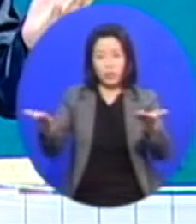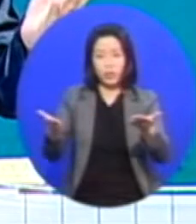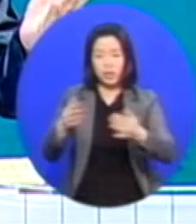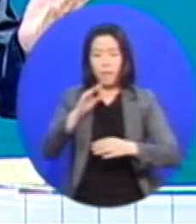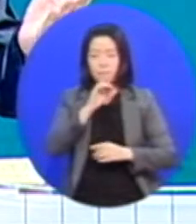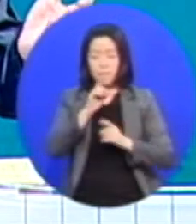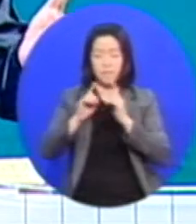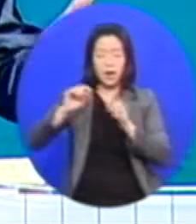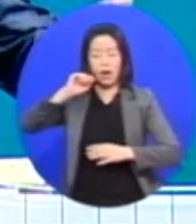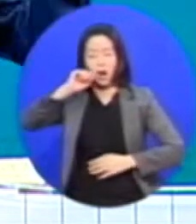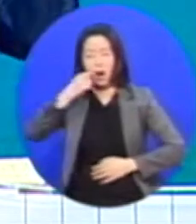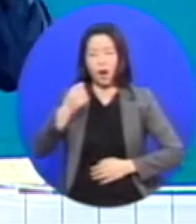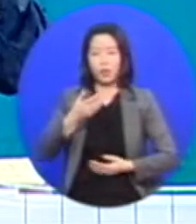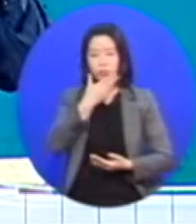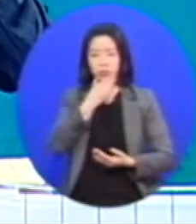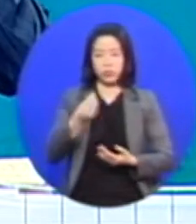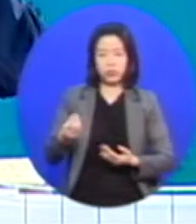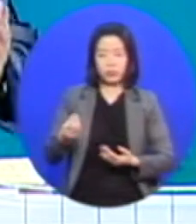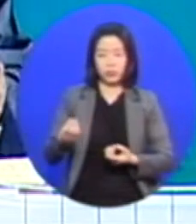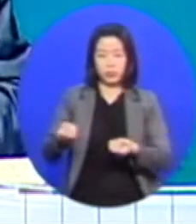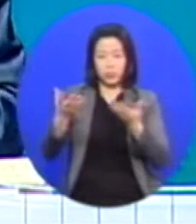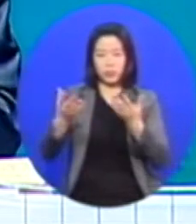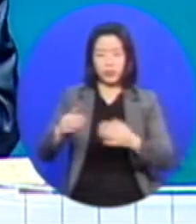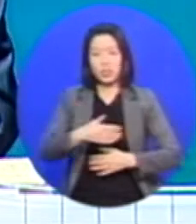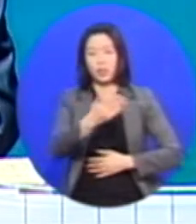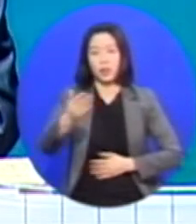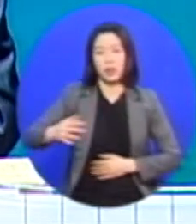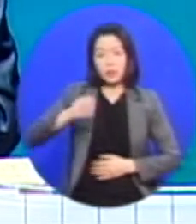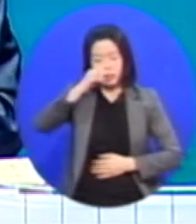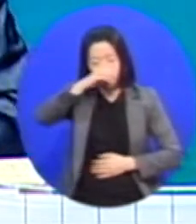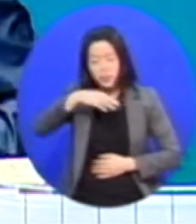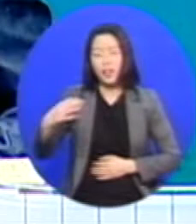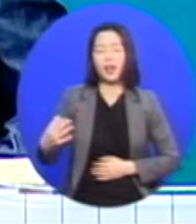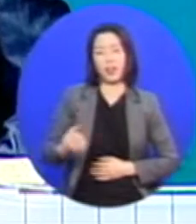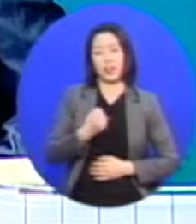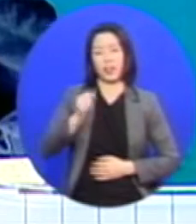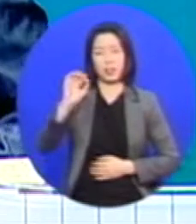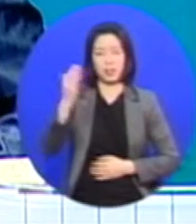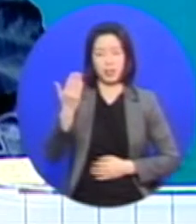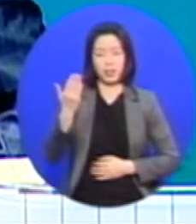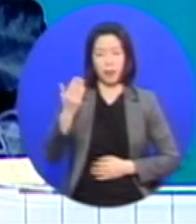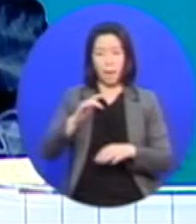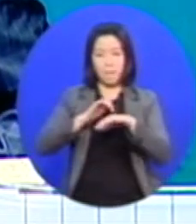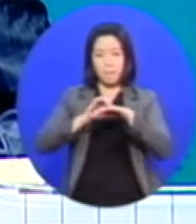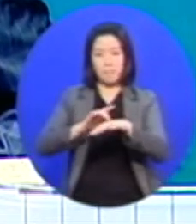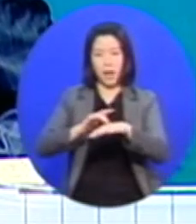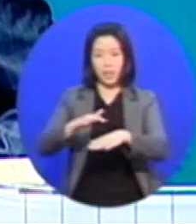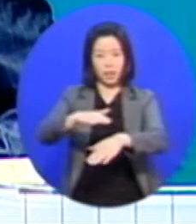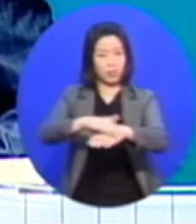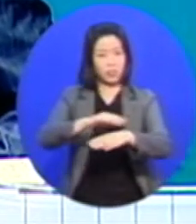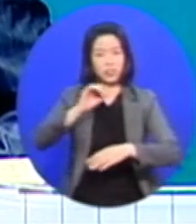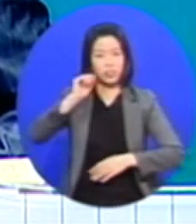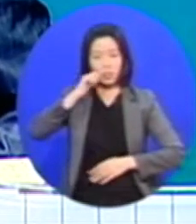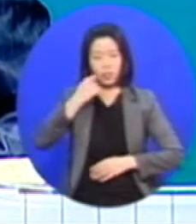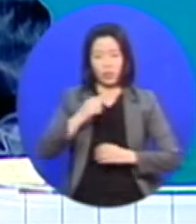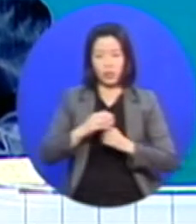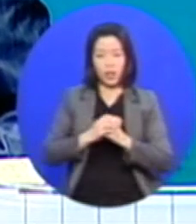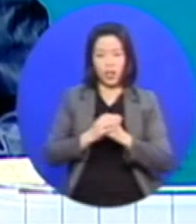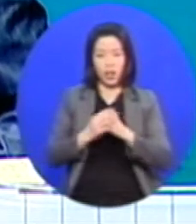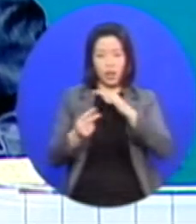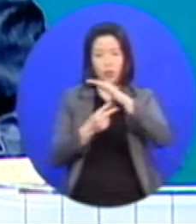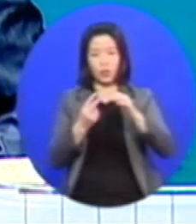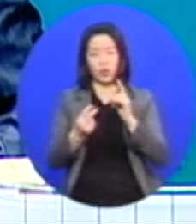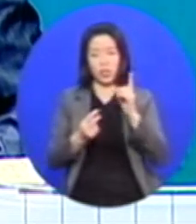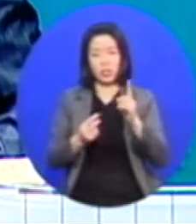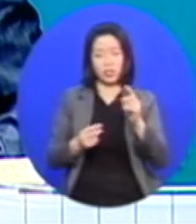축복을 그냥 여러분은 그냥 마음껏 누리는 거예요 마귀가 건드리지도 못해요 요한일서 5장